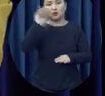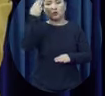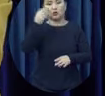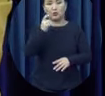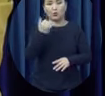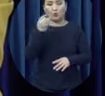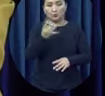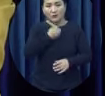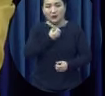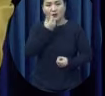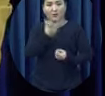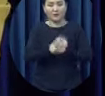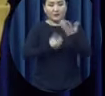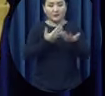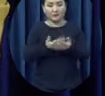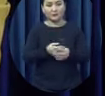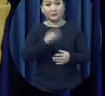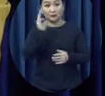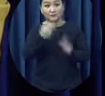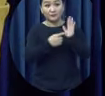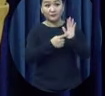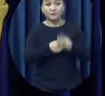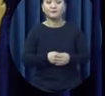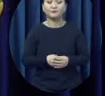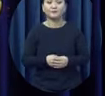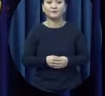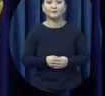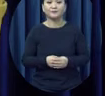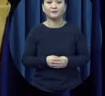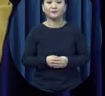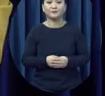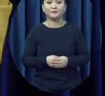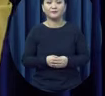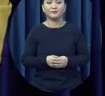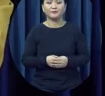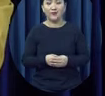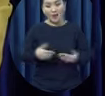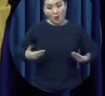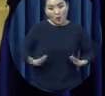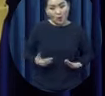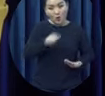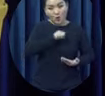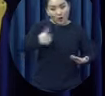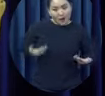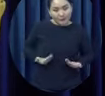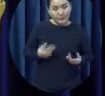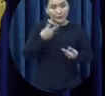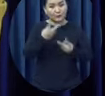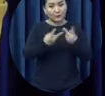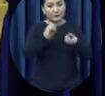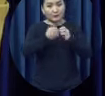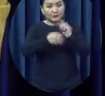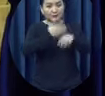гих мэтчлэн одоо зүйлс их тод ажиглагддаг штэ. Тэр нь бол их хөвчлэн одоо нөгөө амьдрал тохиолдож байгаа үйл явдалтай холбоотойгоор